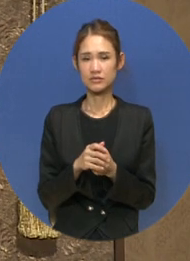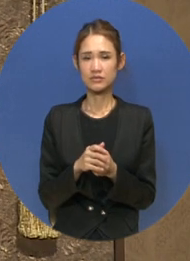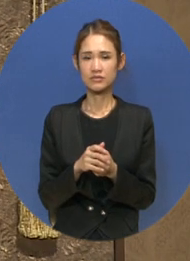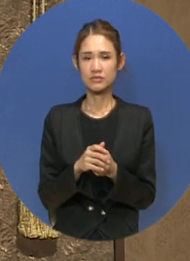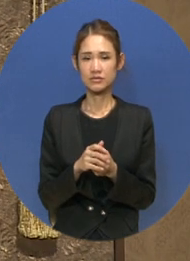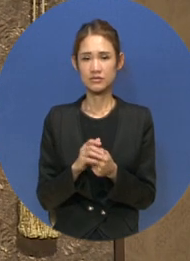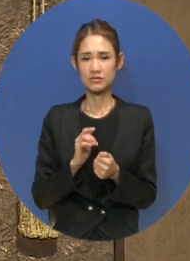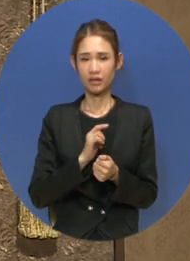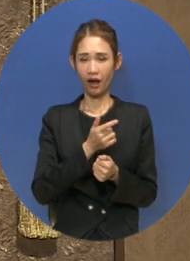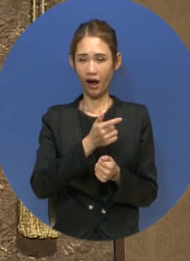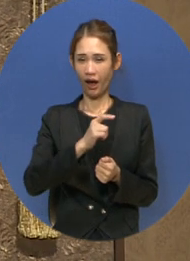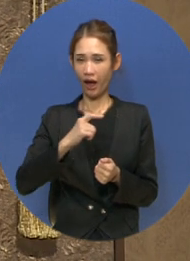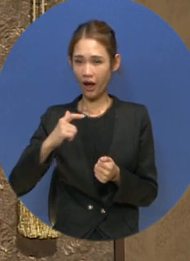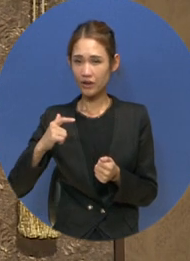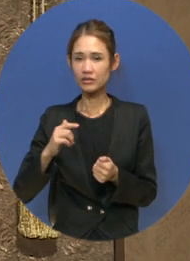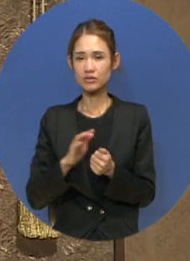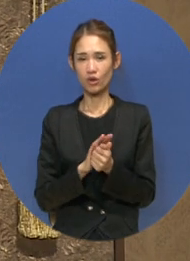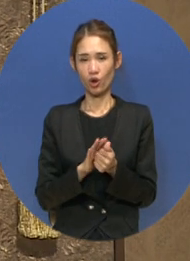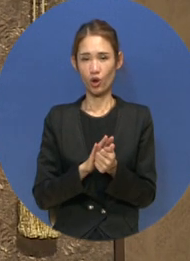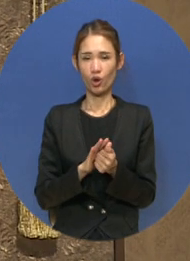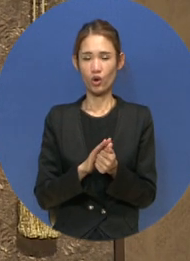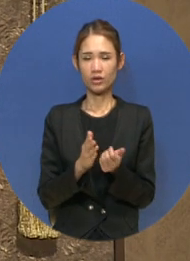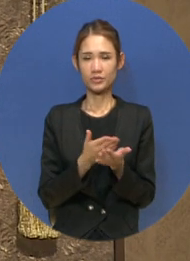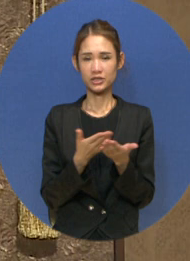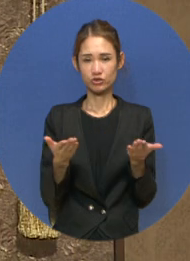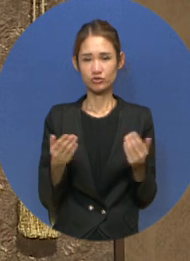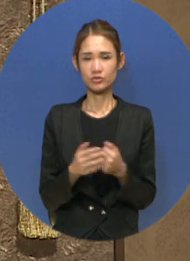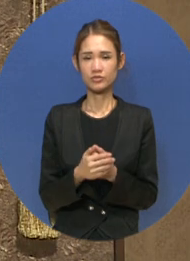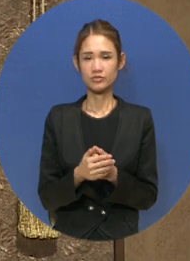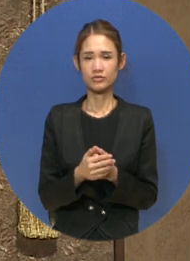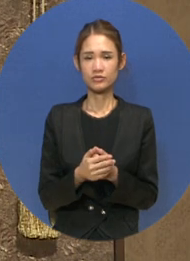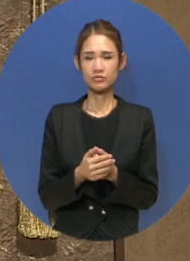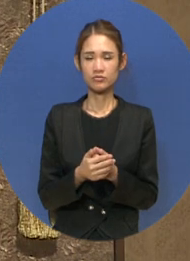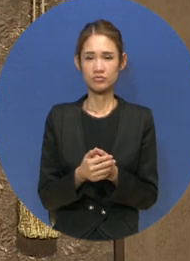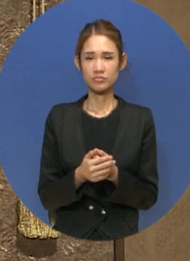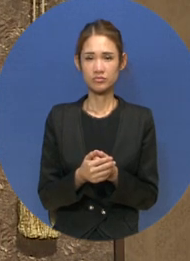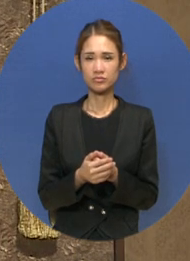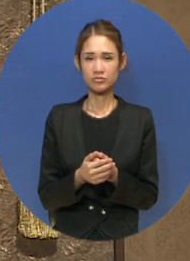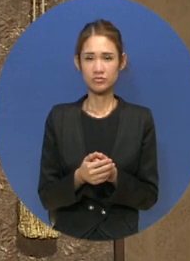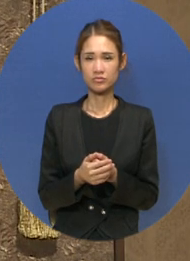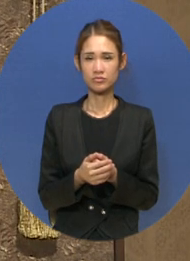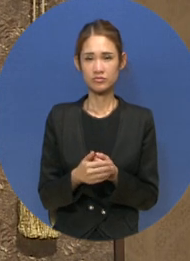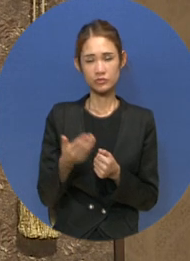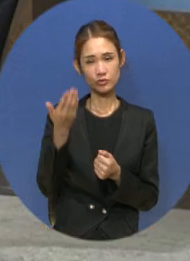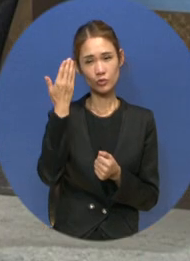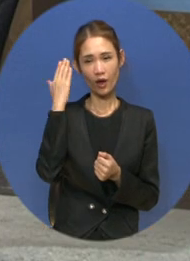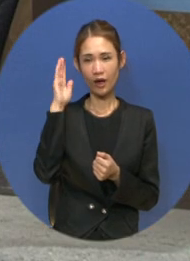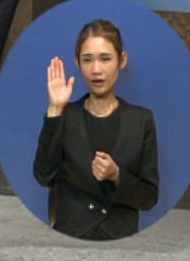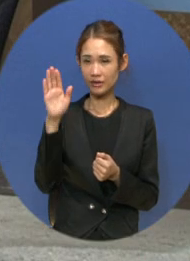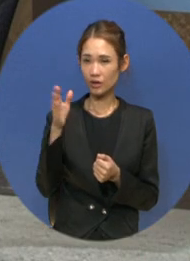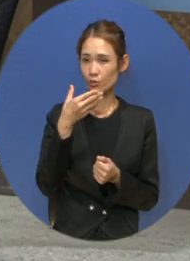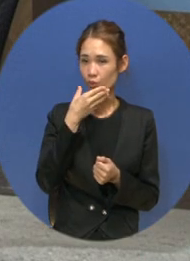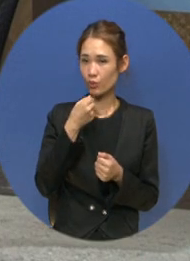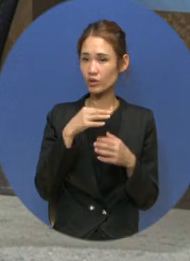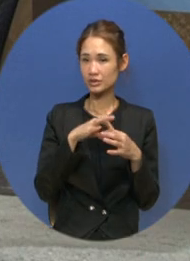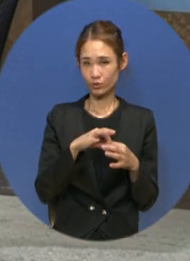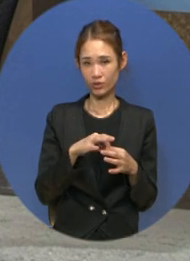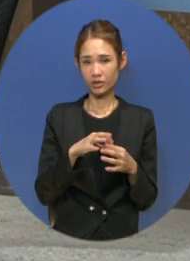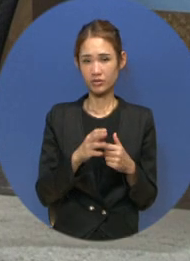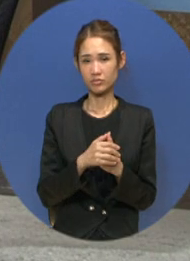가족들이 해주는 서비스들을 서비스라네요. 제공하고 있는데요. 그것이 이제 최근에 이제 복지에 대한